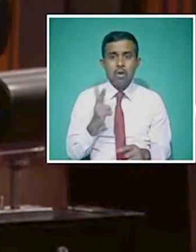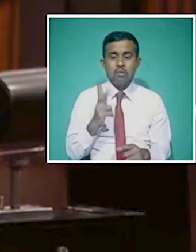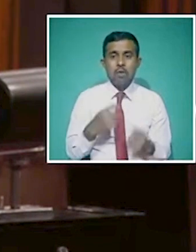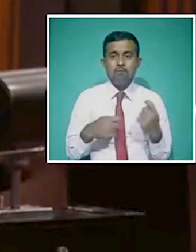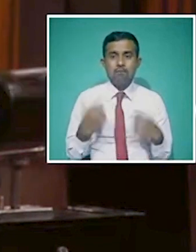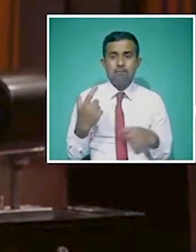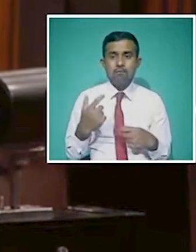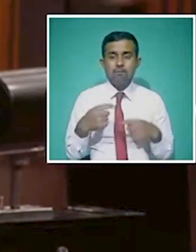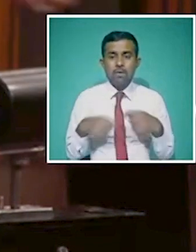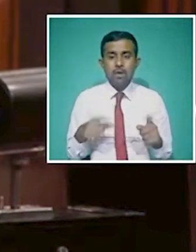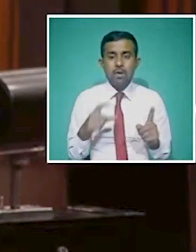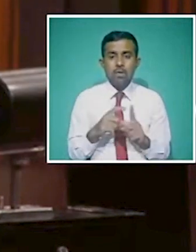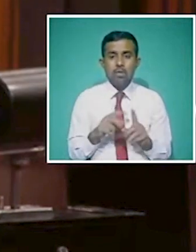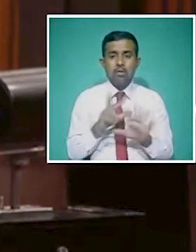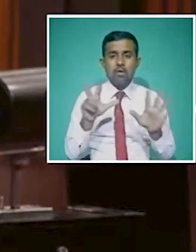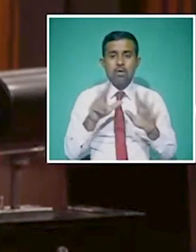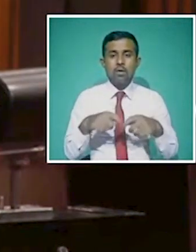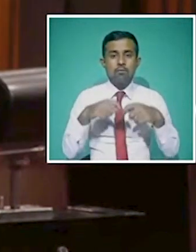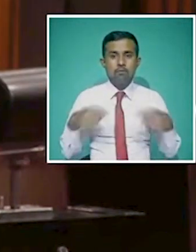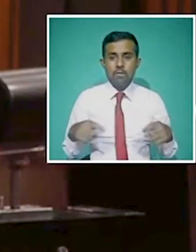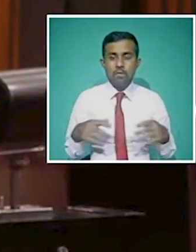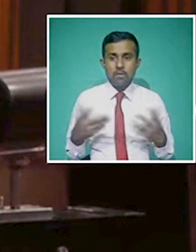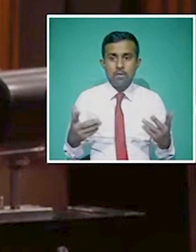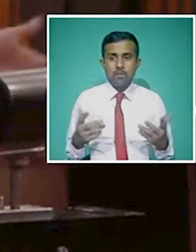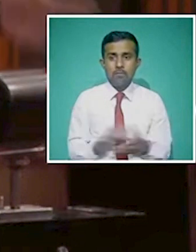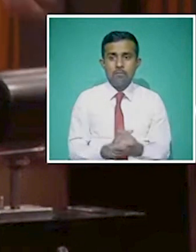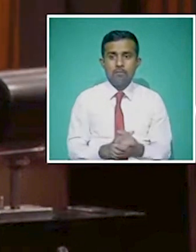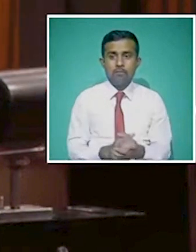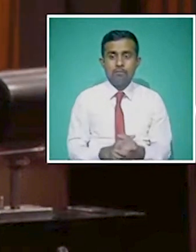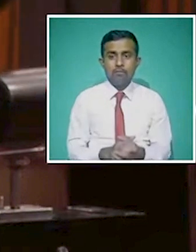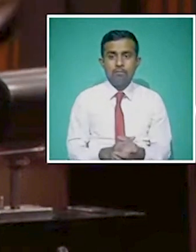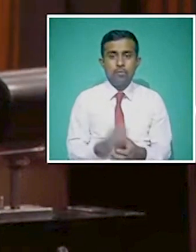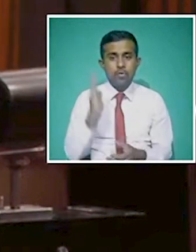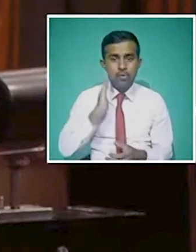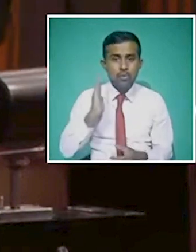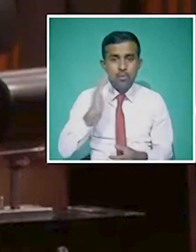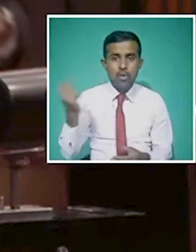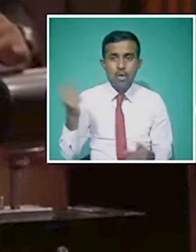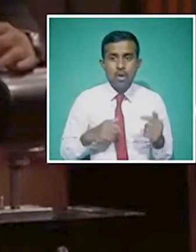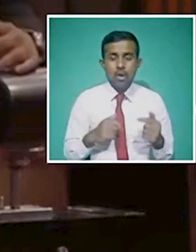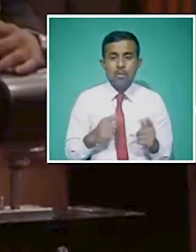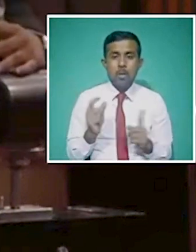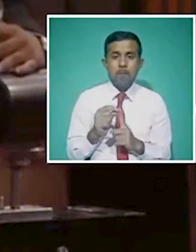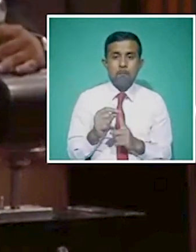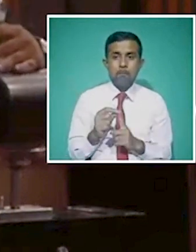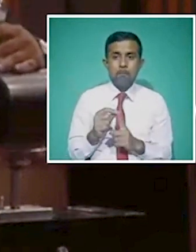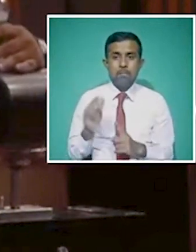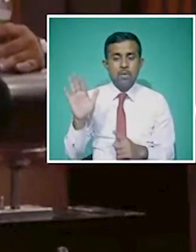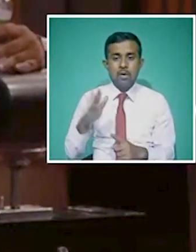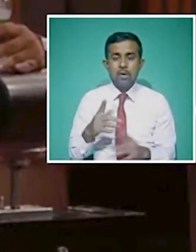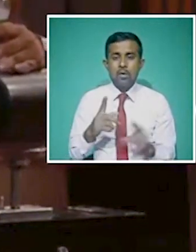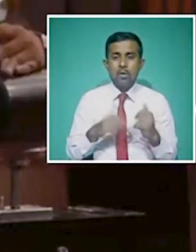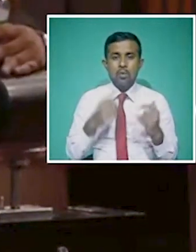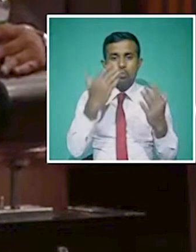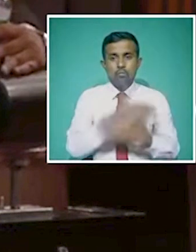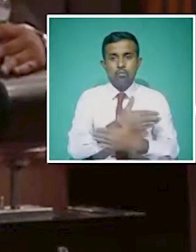කියලා. අද වෙනකොට ඩොලර් 18ක්වත් වියදම් කරන්නේ සුද්ද තමයි ගරු එමත්තුමා එන්නේ. ඉතින් ඒක නිසා මේ සුද්දු ඇවිල්ලා අපේ පාසිකුඩාවලට නම් සුද්ද වෙන්නේ නැහැ. උණවට්ට